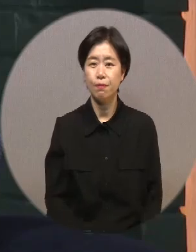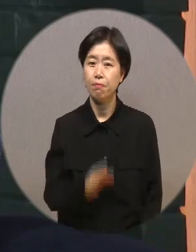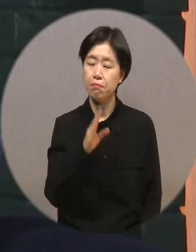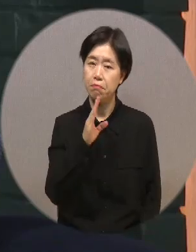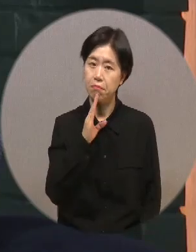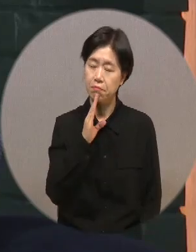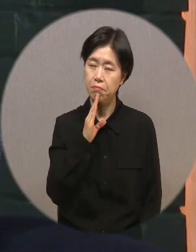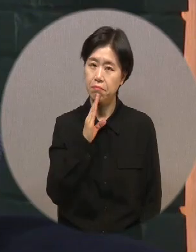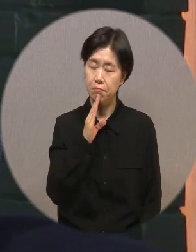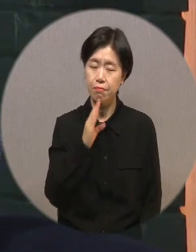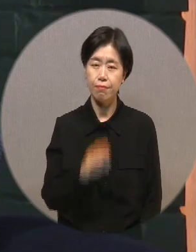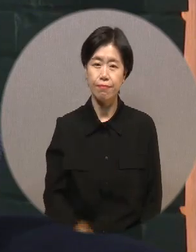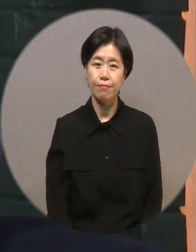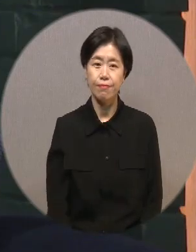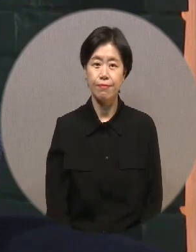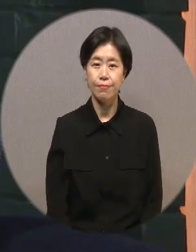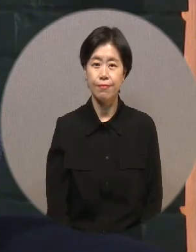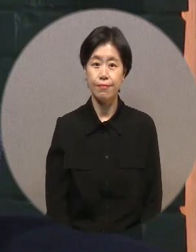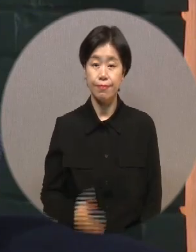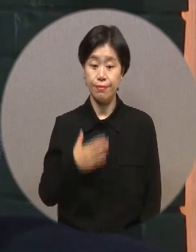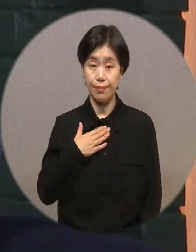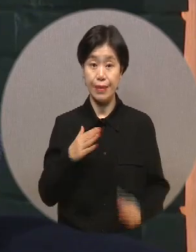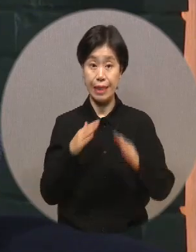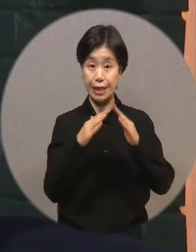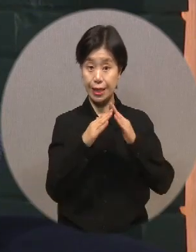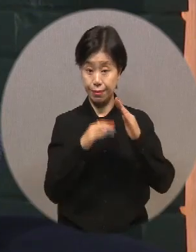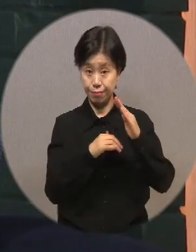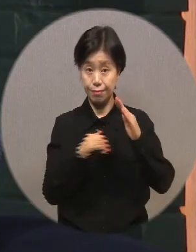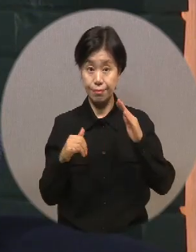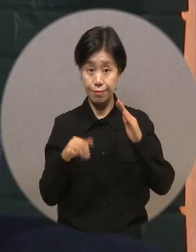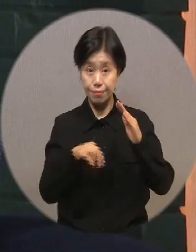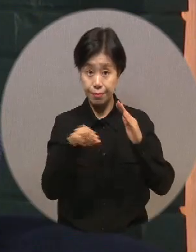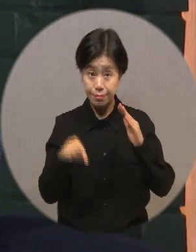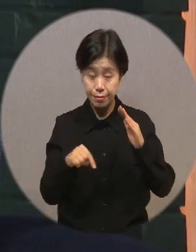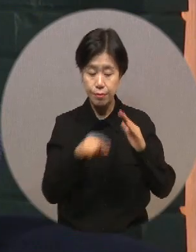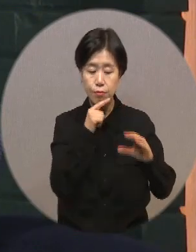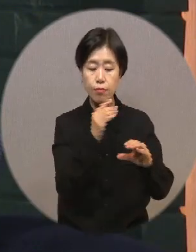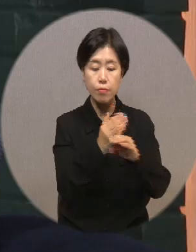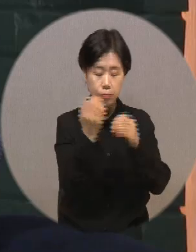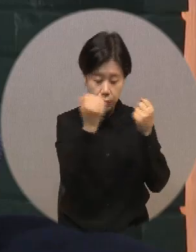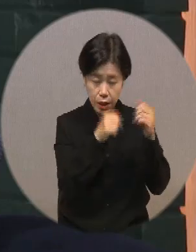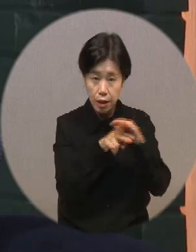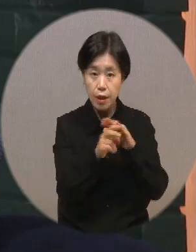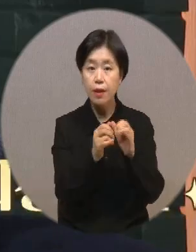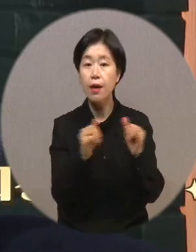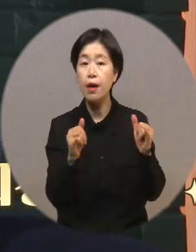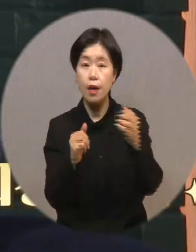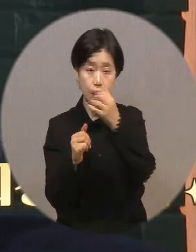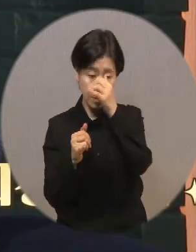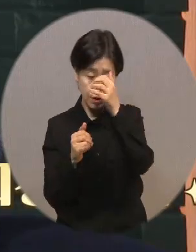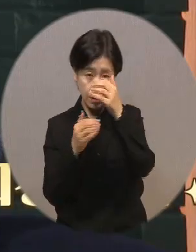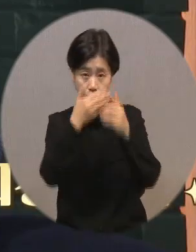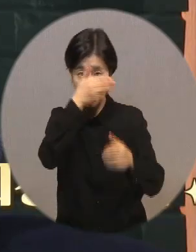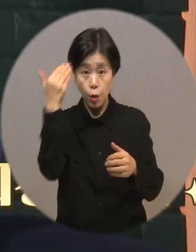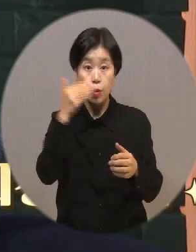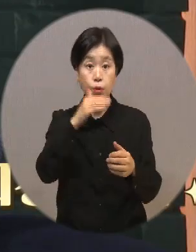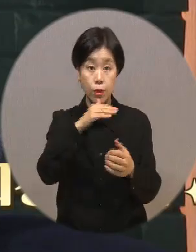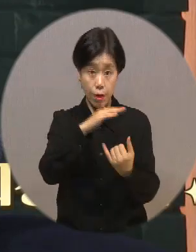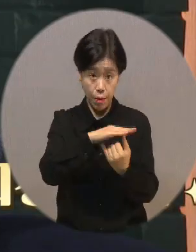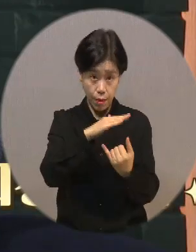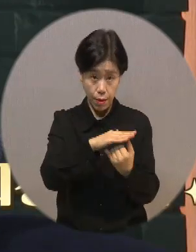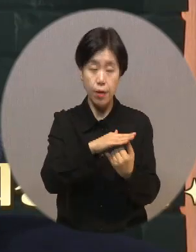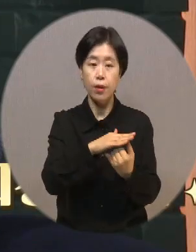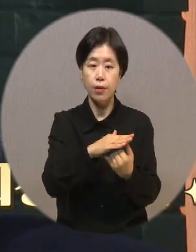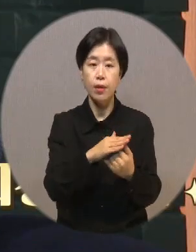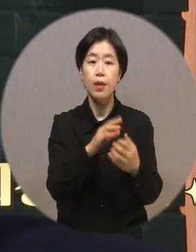않은 것 같은데 저희 집에서는 북한 이탈 청소년으로는 최초로 일반 학교에서 학생들의 직접